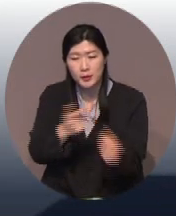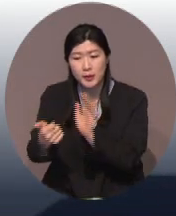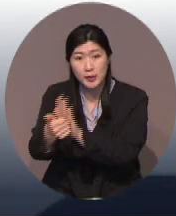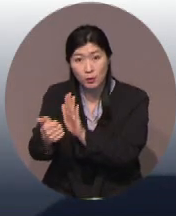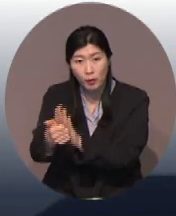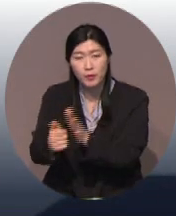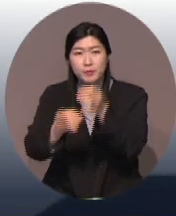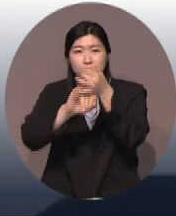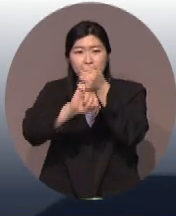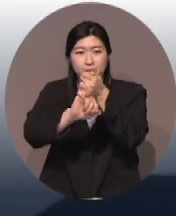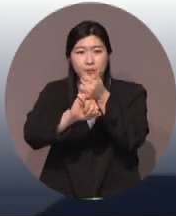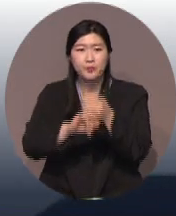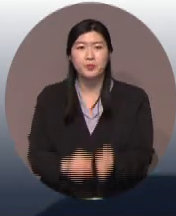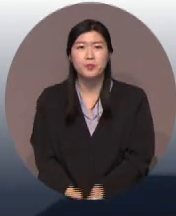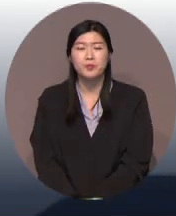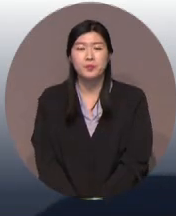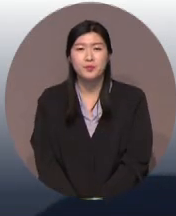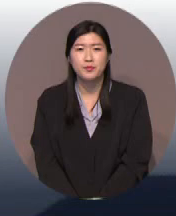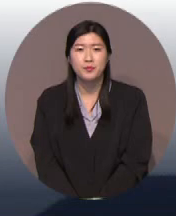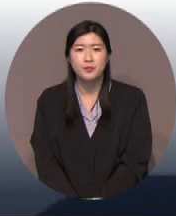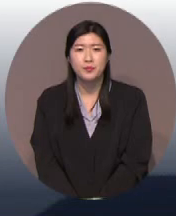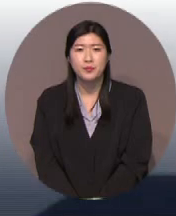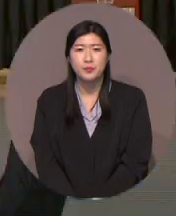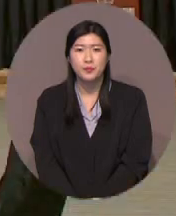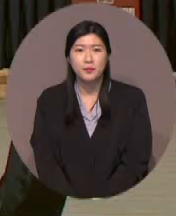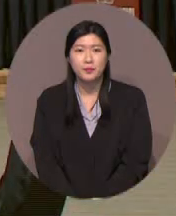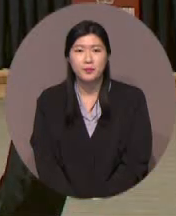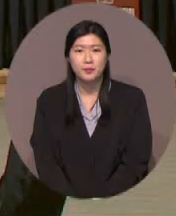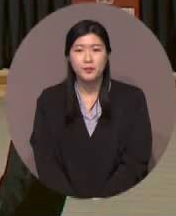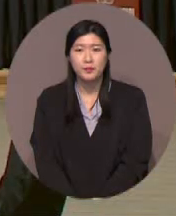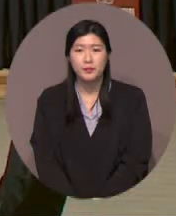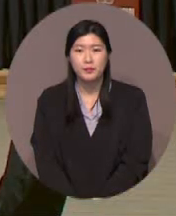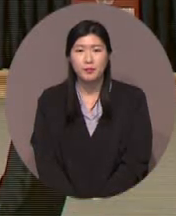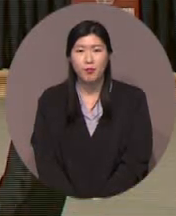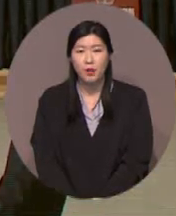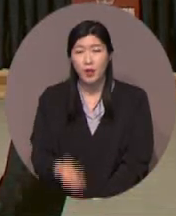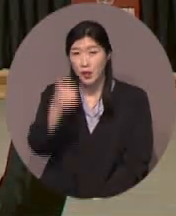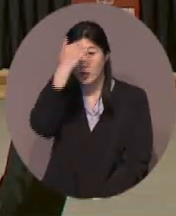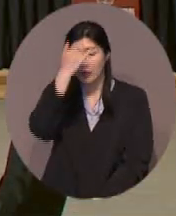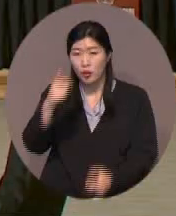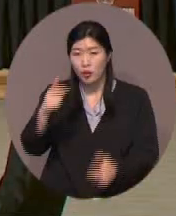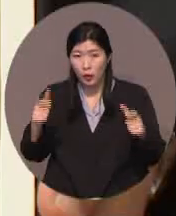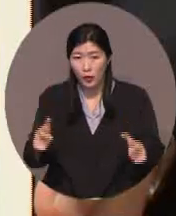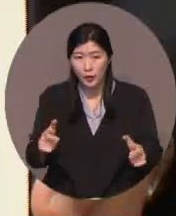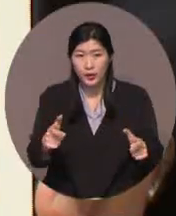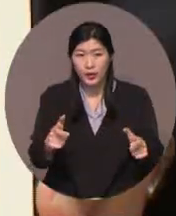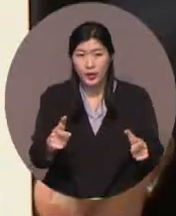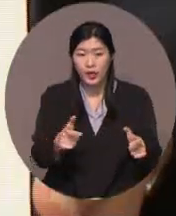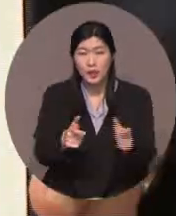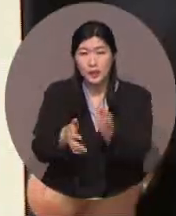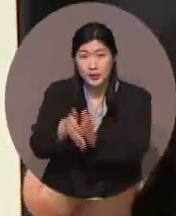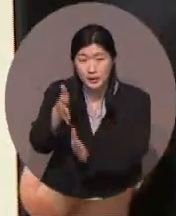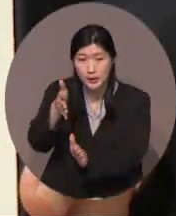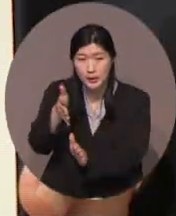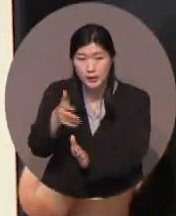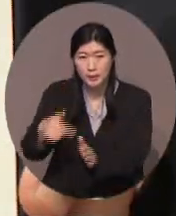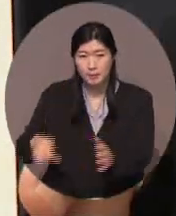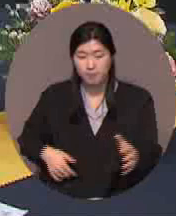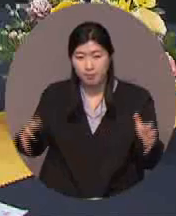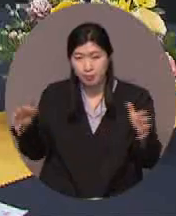전형적인 지원을 최선을 다하겠습니다 충청권 4개 시도는 상호 협력과 지원을